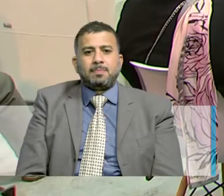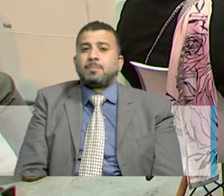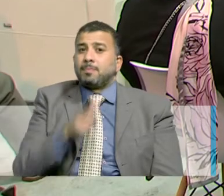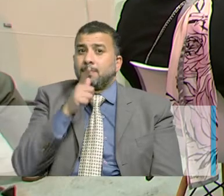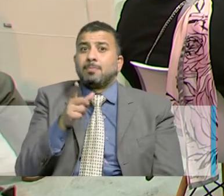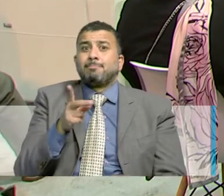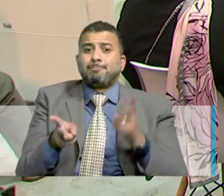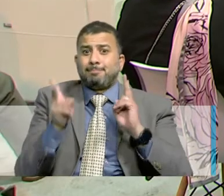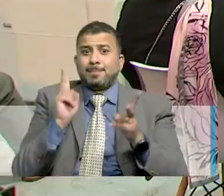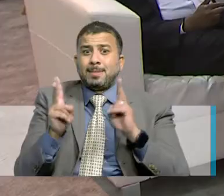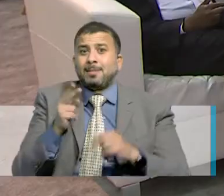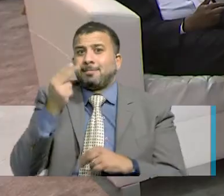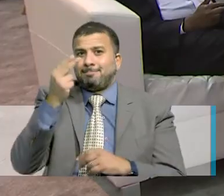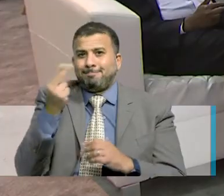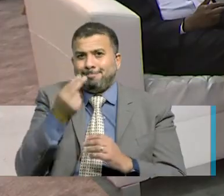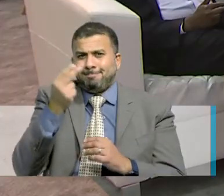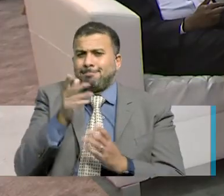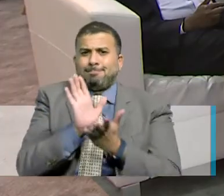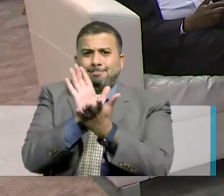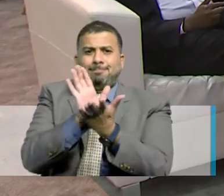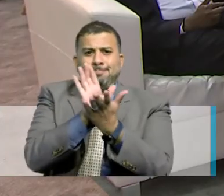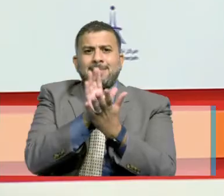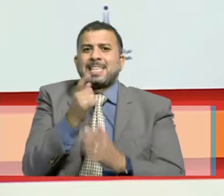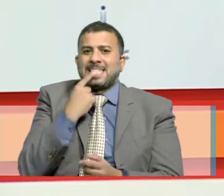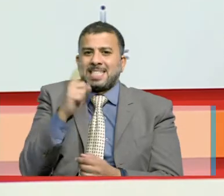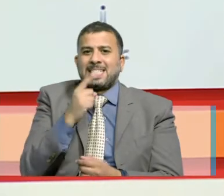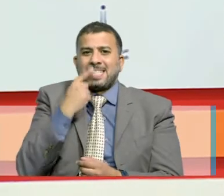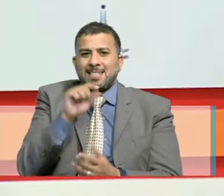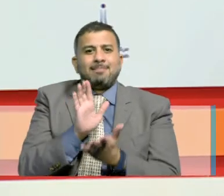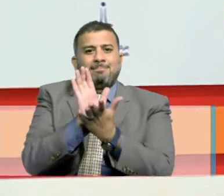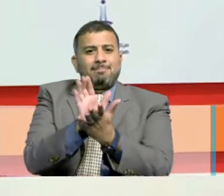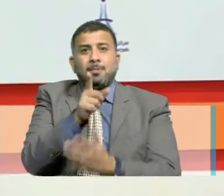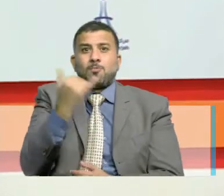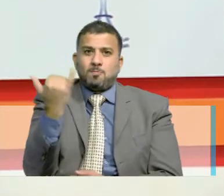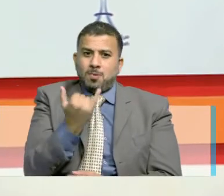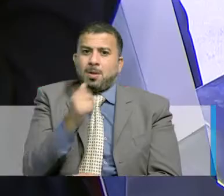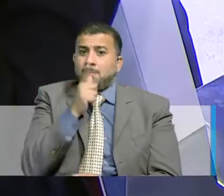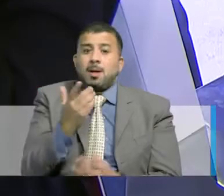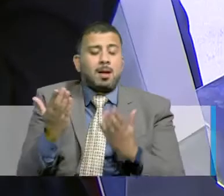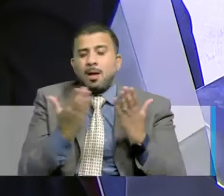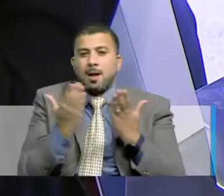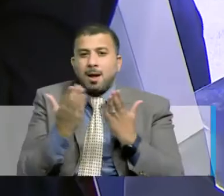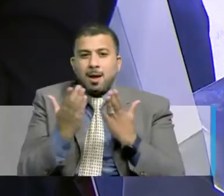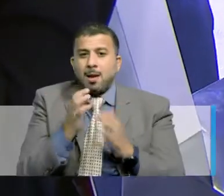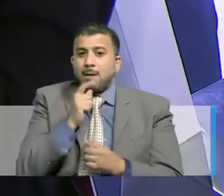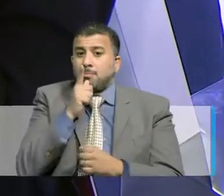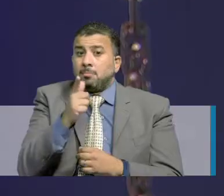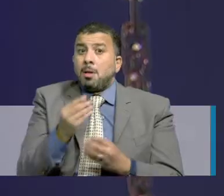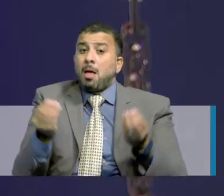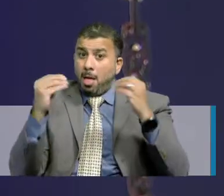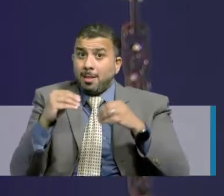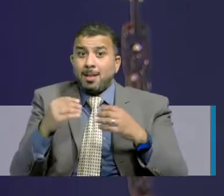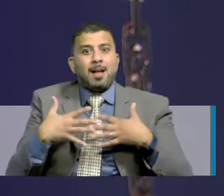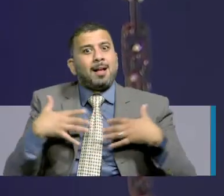واحتفاء بهؤلاء الفنانين يأتي تكريمهم كل عام، تقديرا لدورهم في تسهيل القراءة وجعلها أكثر